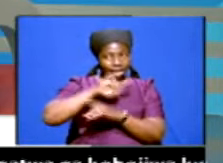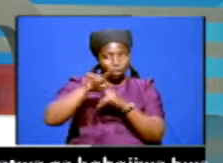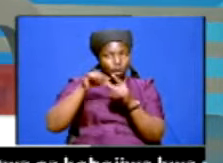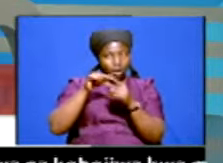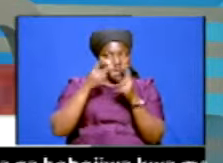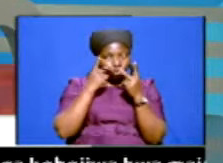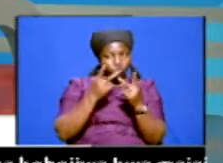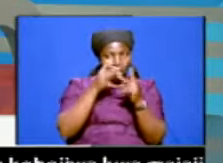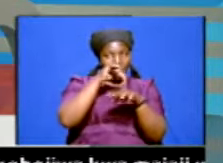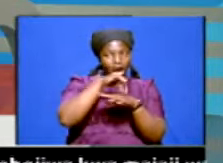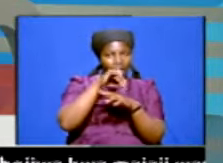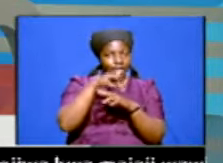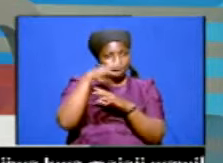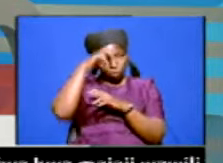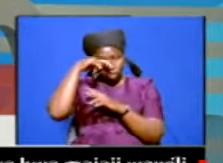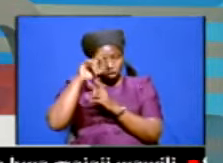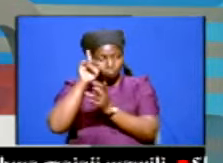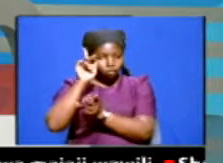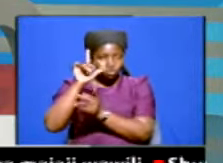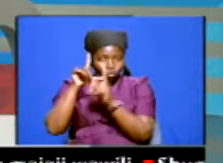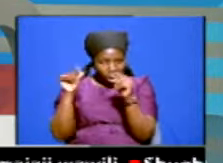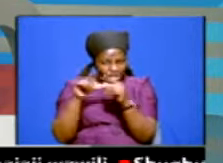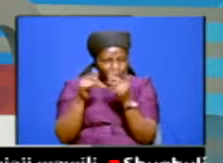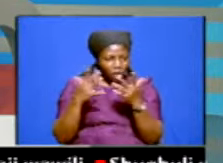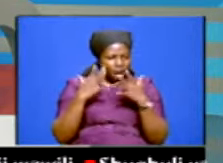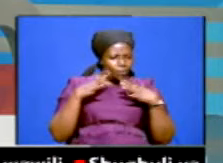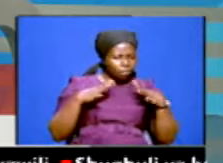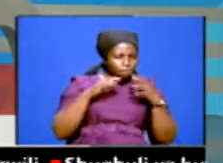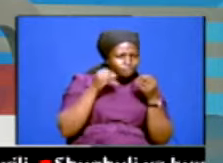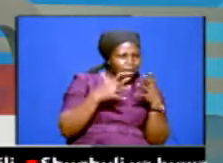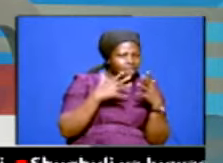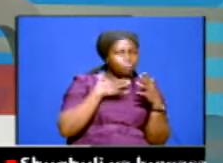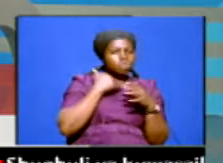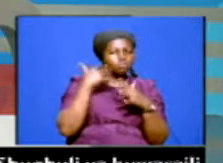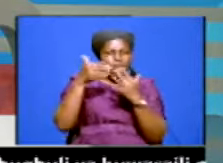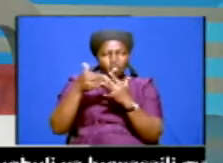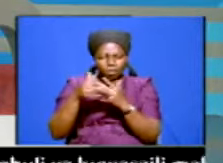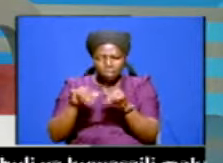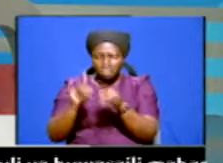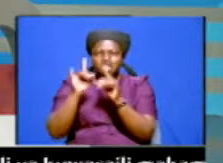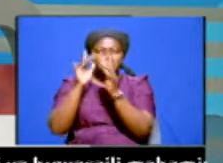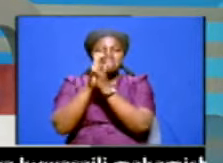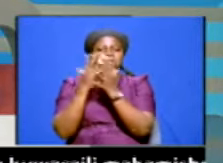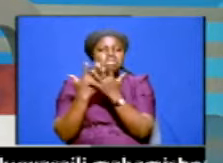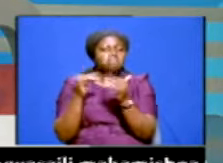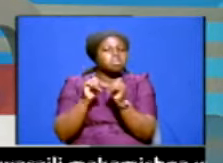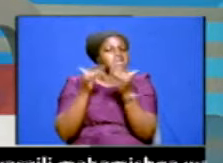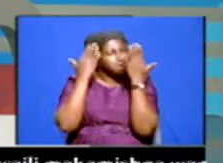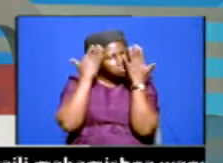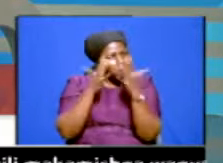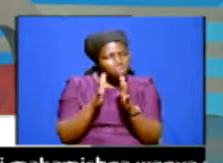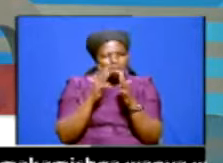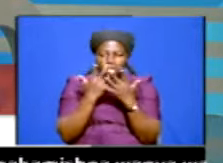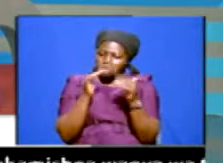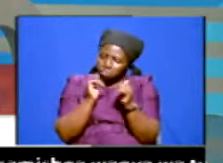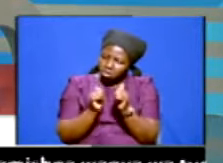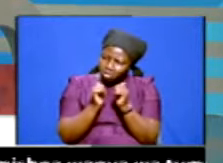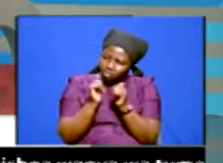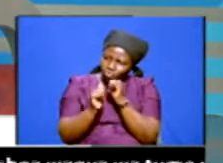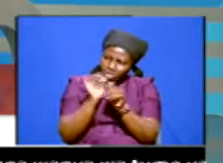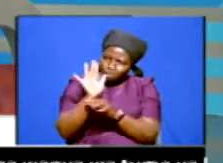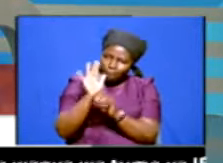haraka ni kwamba watu wengi hupenda kujihusisha na mambo ambayo hawajui matokeo yake atakuwa vipi, mambo ambayo yasiyohusu. Waswahili wanasema